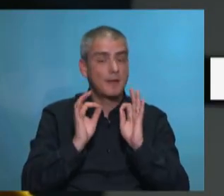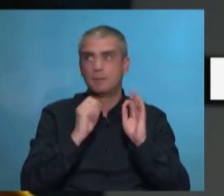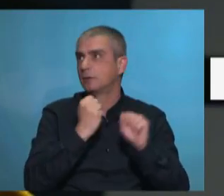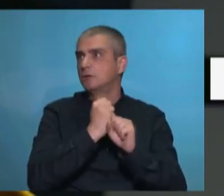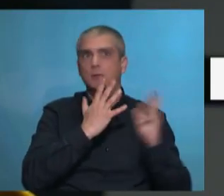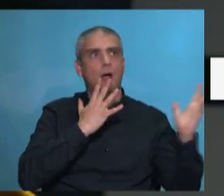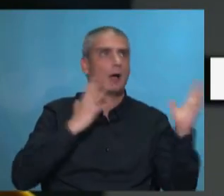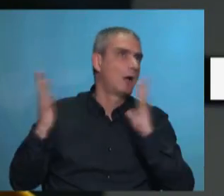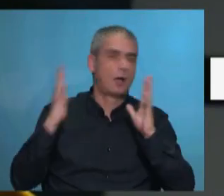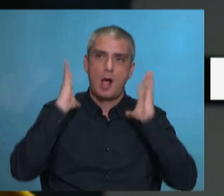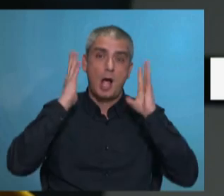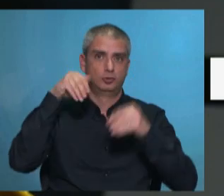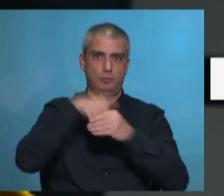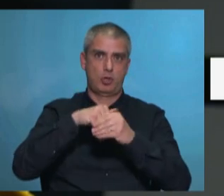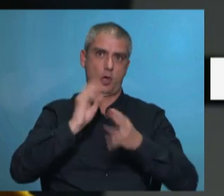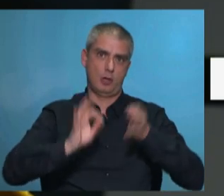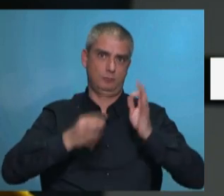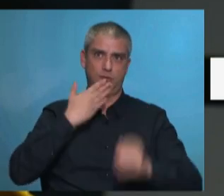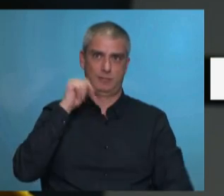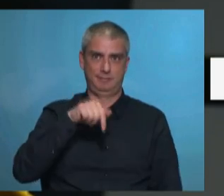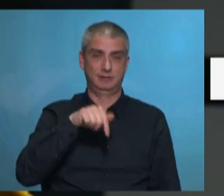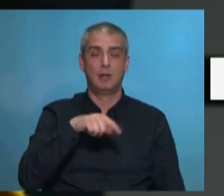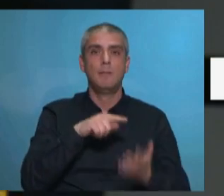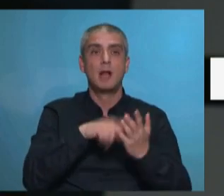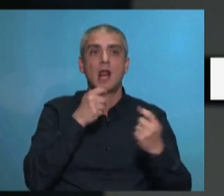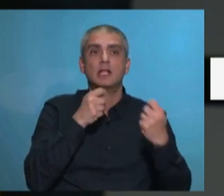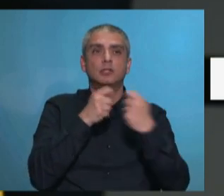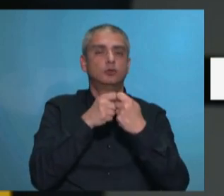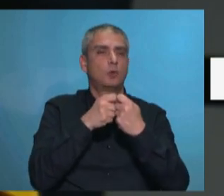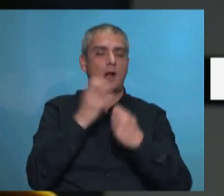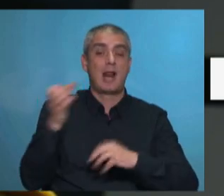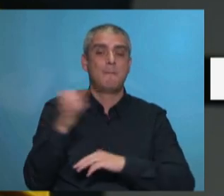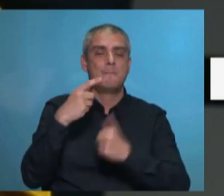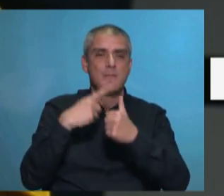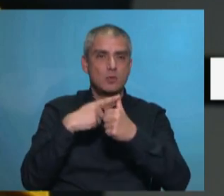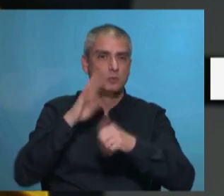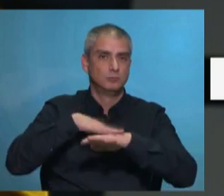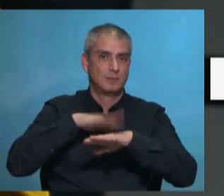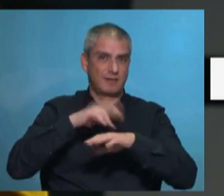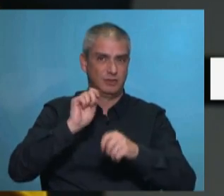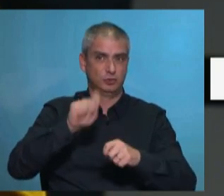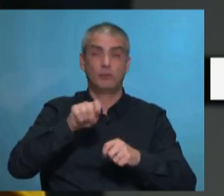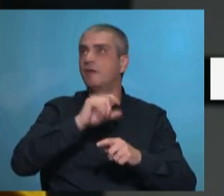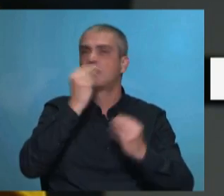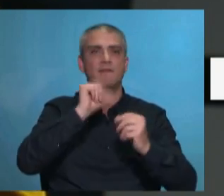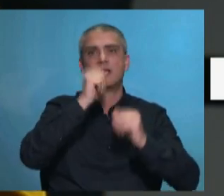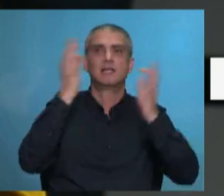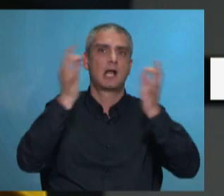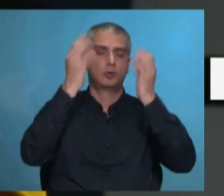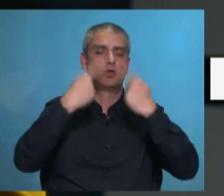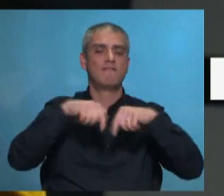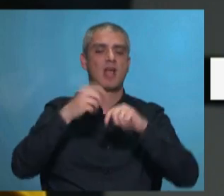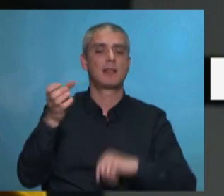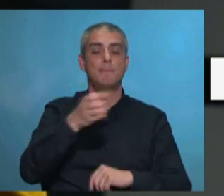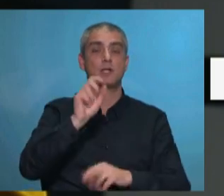את מערכת המשפט הישראלית, בגלל שהיא נוגעת למינויים ולקודש הקודשים, הוועדה למינוי